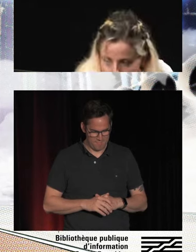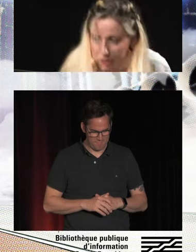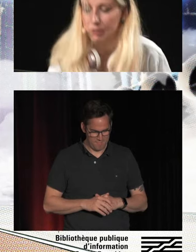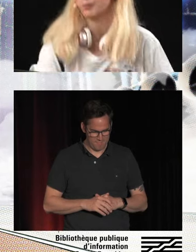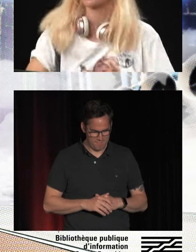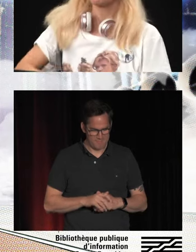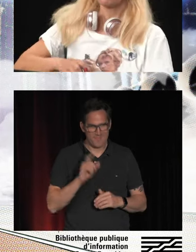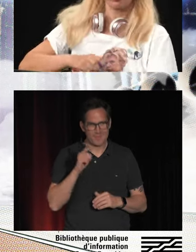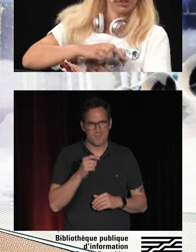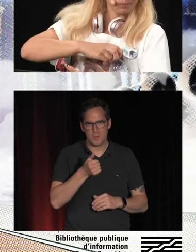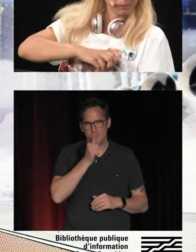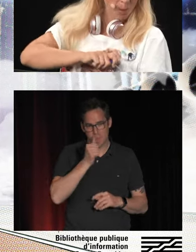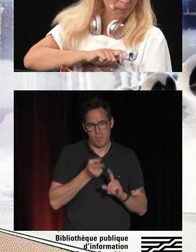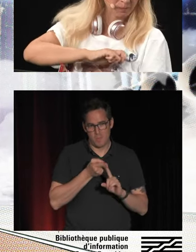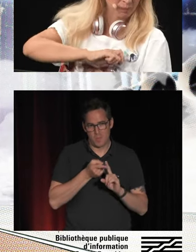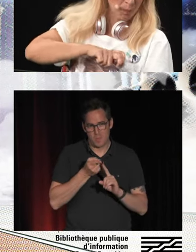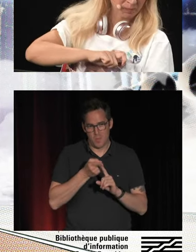Il faut s'hydrater, c'est important aussi.